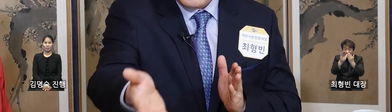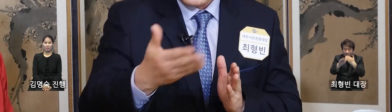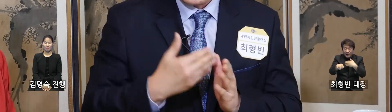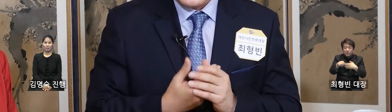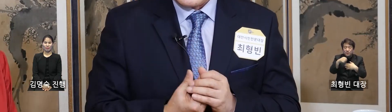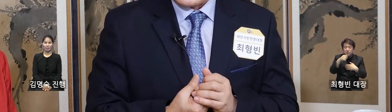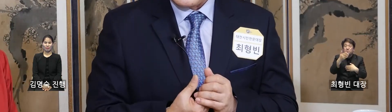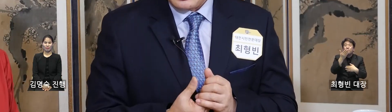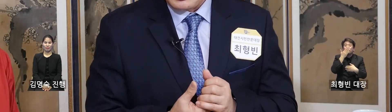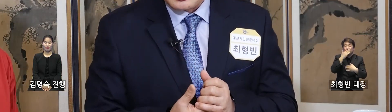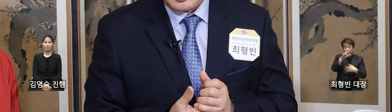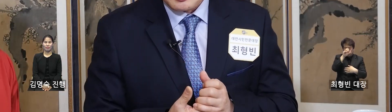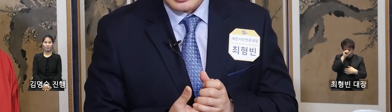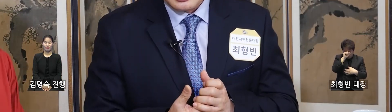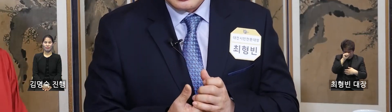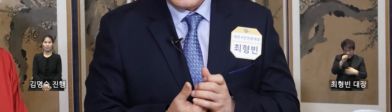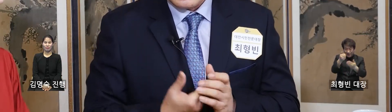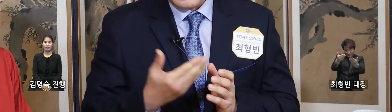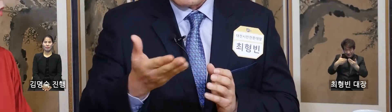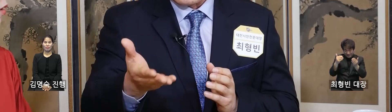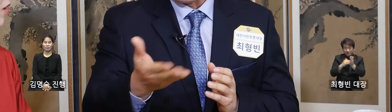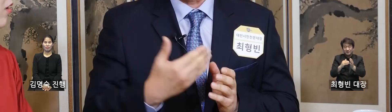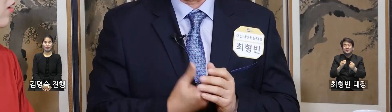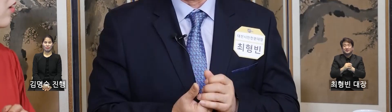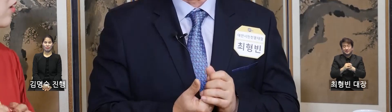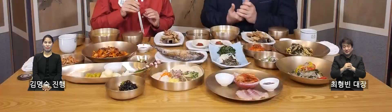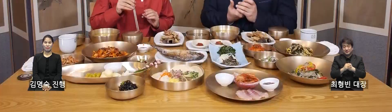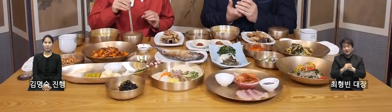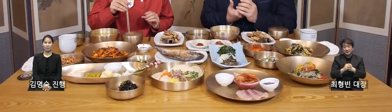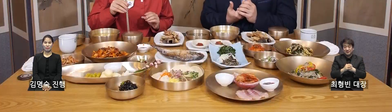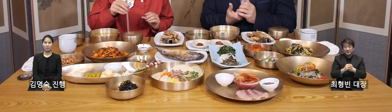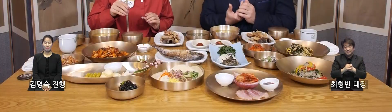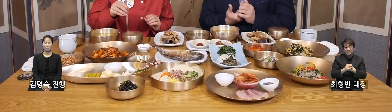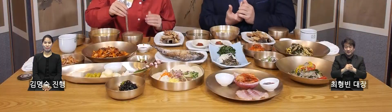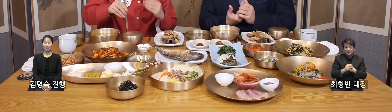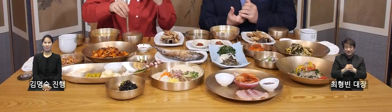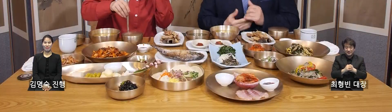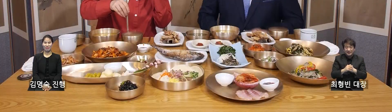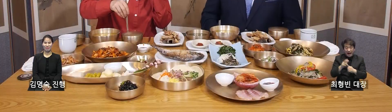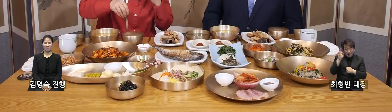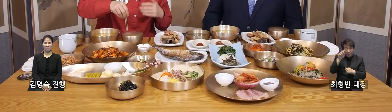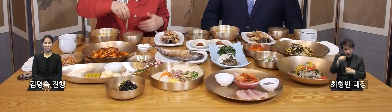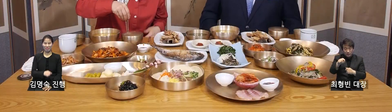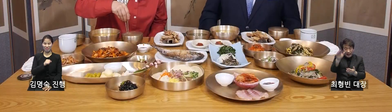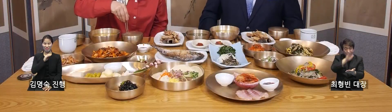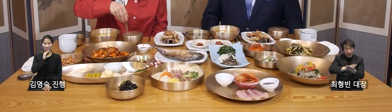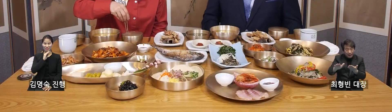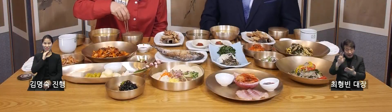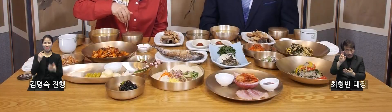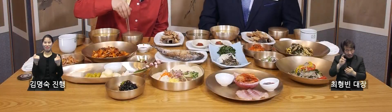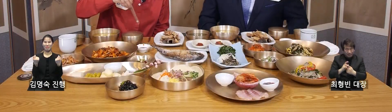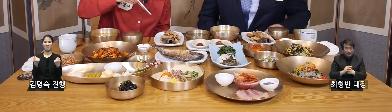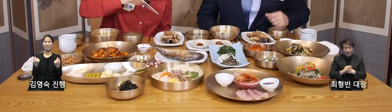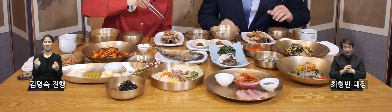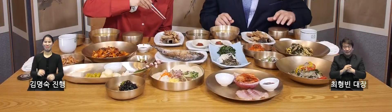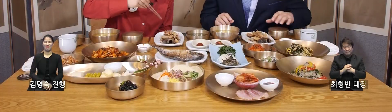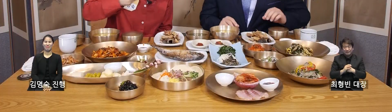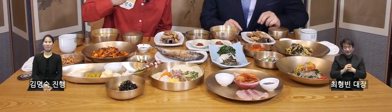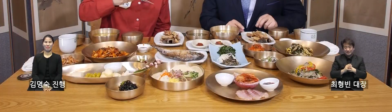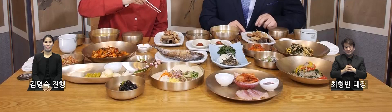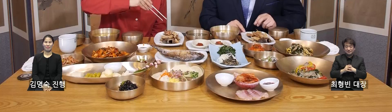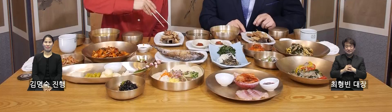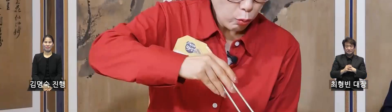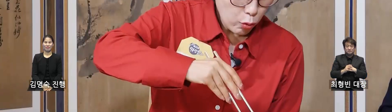이거는 이제 손질 하기 전에 모습임 근데 아마 더 찾아 저까지 먹지 않을 것입니다 그런 거 어때요 한번 어